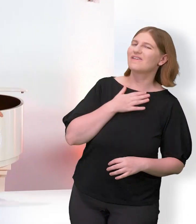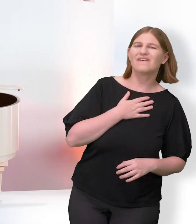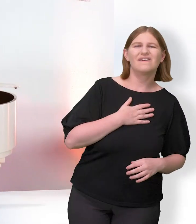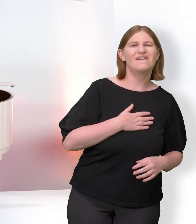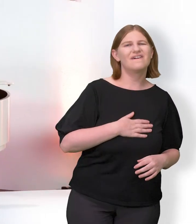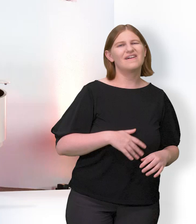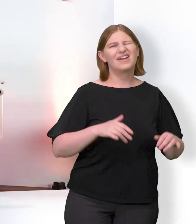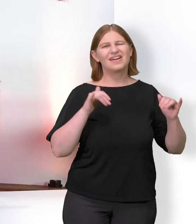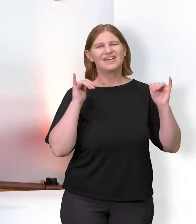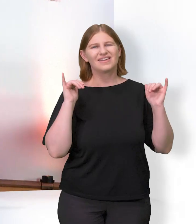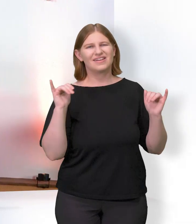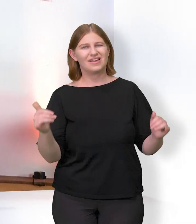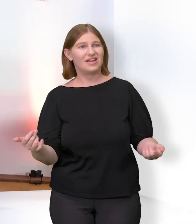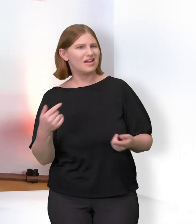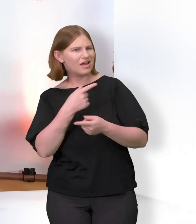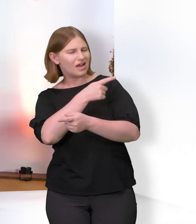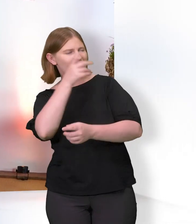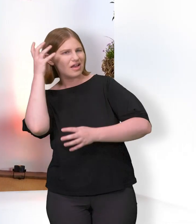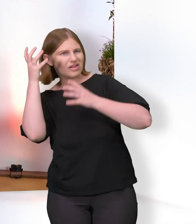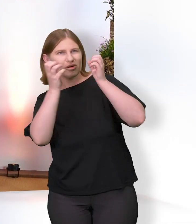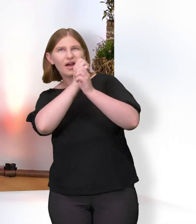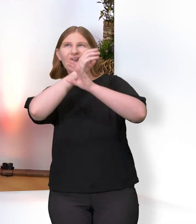yeah, yeah, oder Träume.